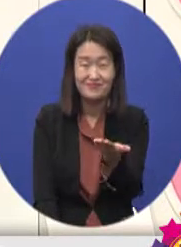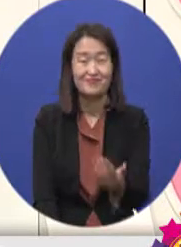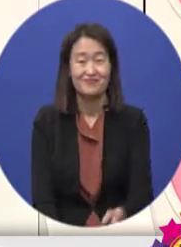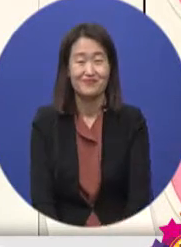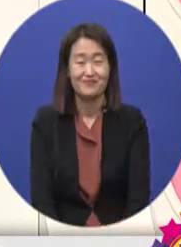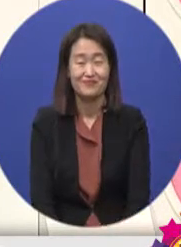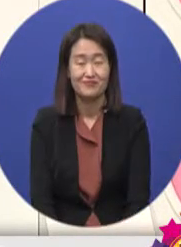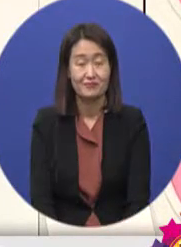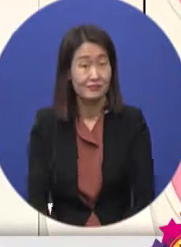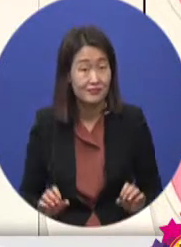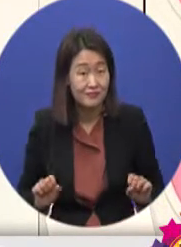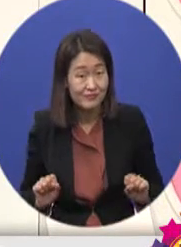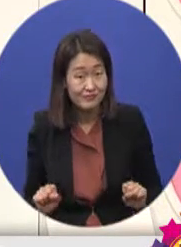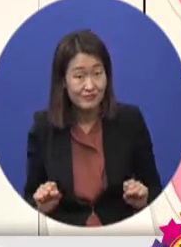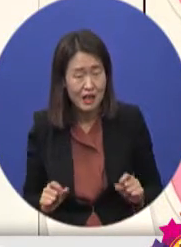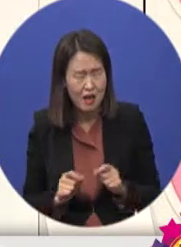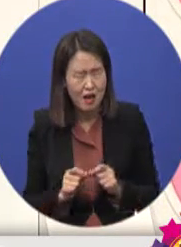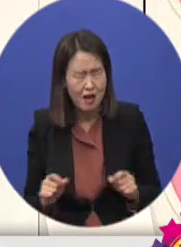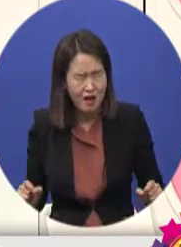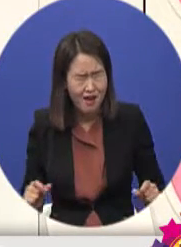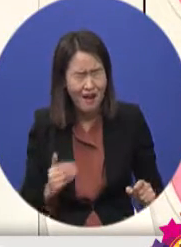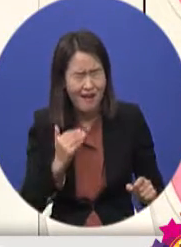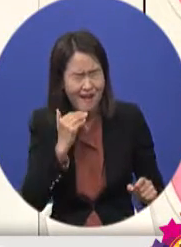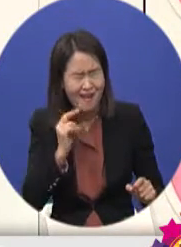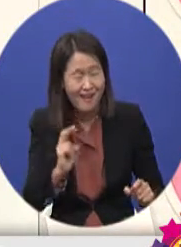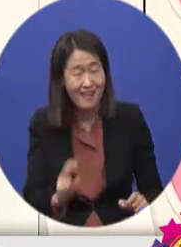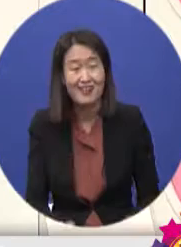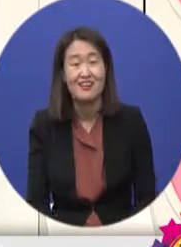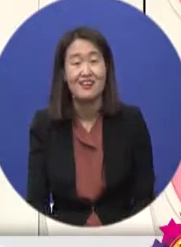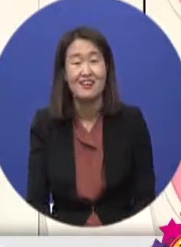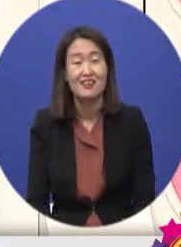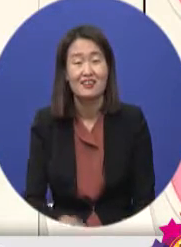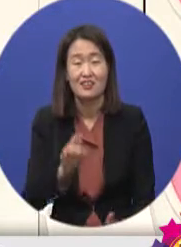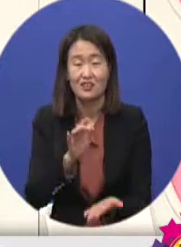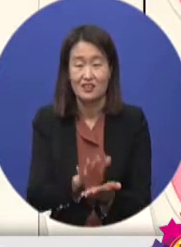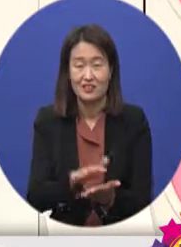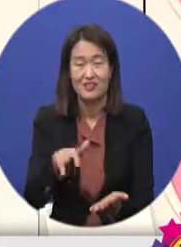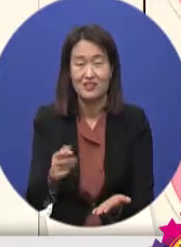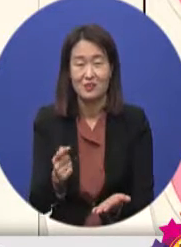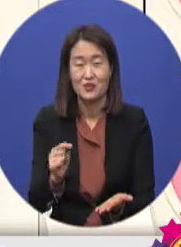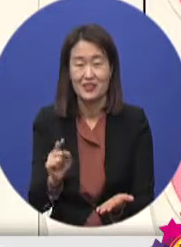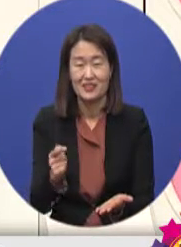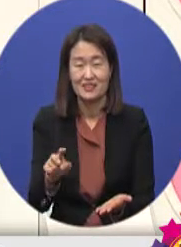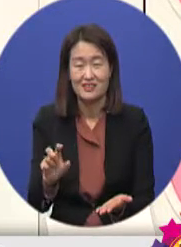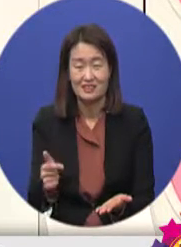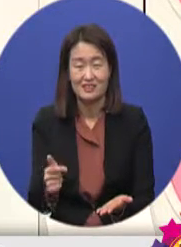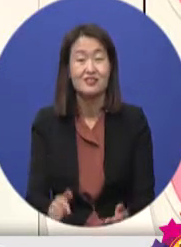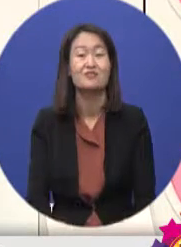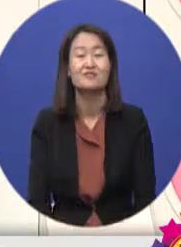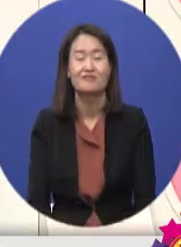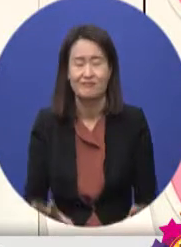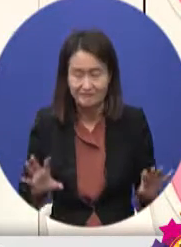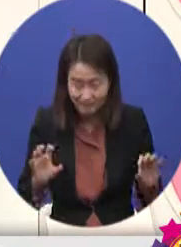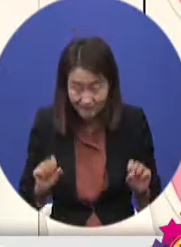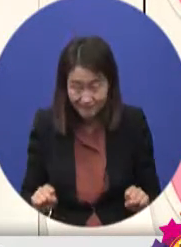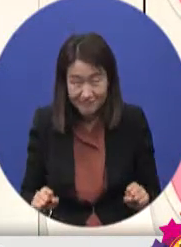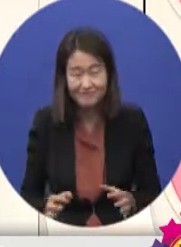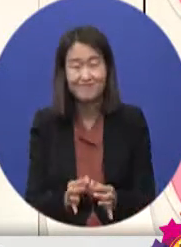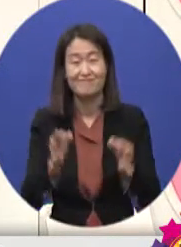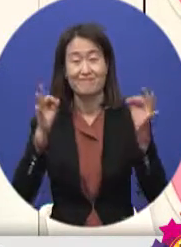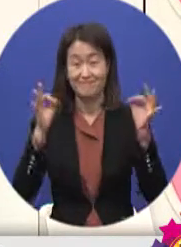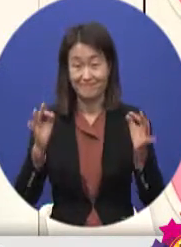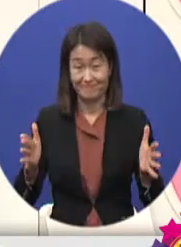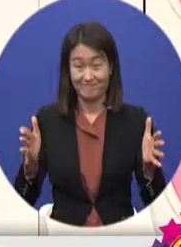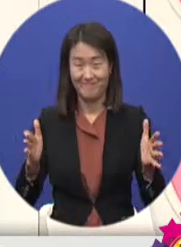오세요. 안녕하세요. 오래 기다리셨어요. 네. 천안의 조상입니다. 아이고, 안녕하세요. 안녕하세요.